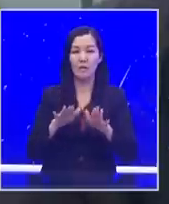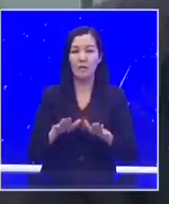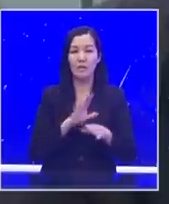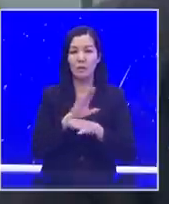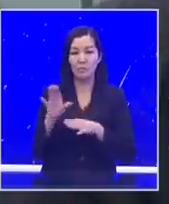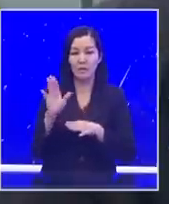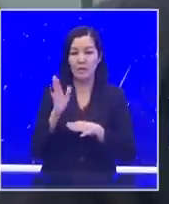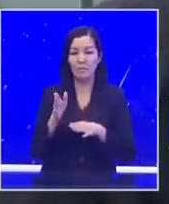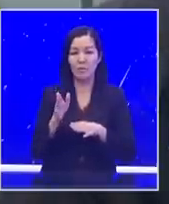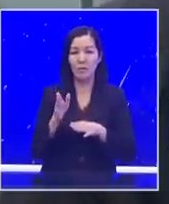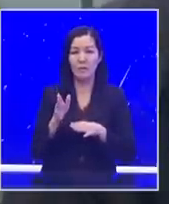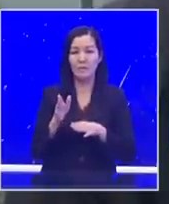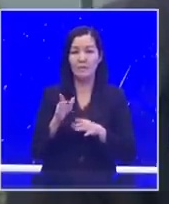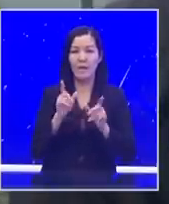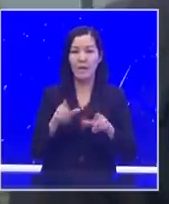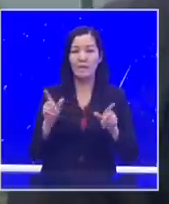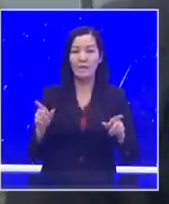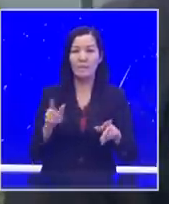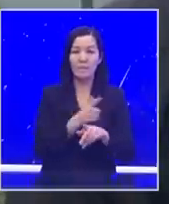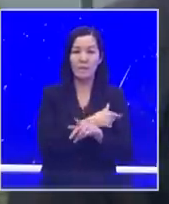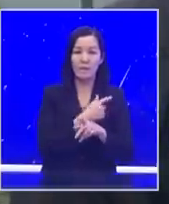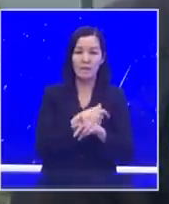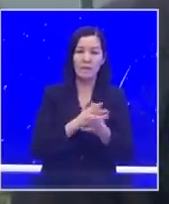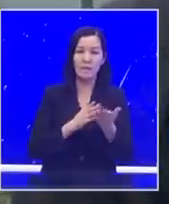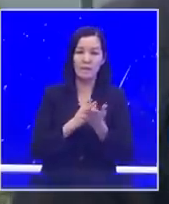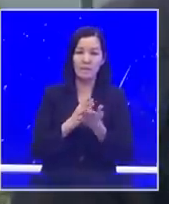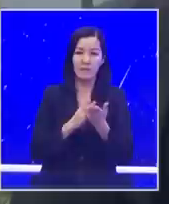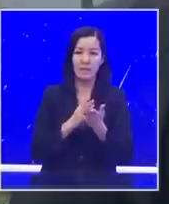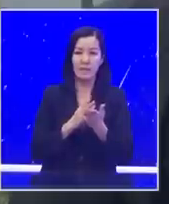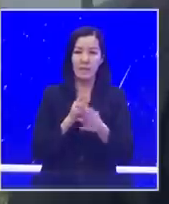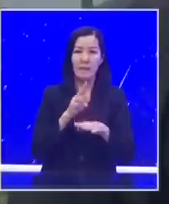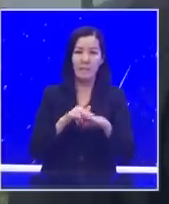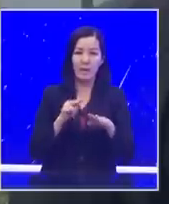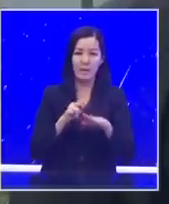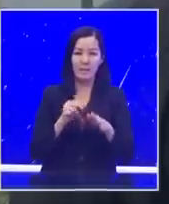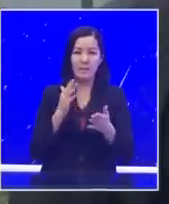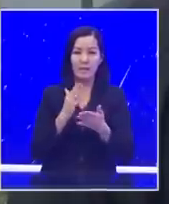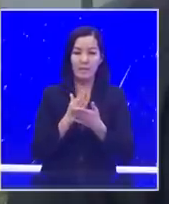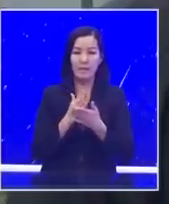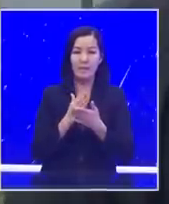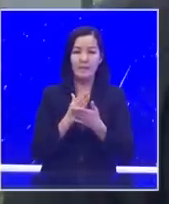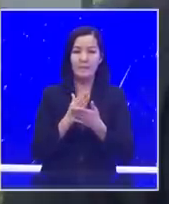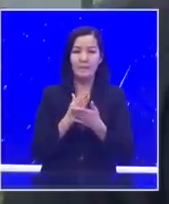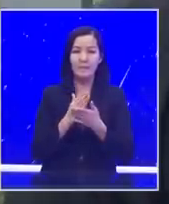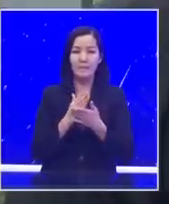жіберіледі. Сол жердегі тұрған біздің медицина қызметкерлеріне, полицейскийларымыз бар. Сонымен қатар